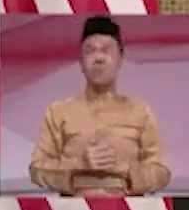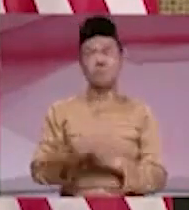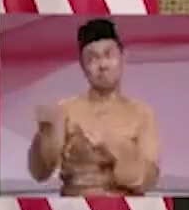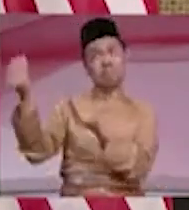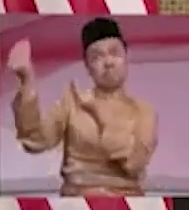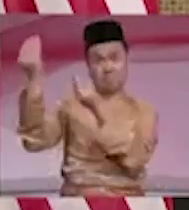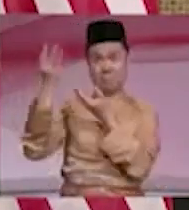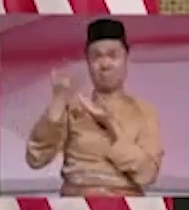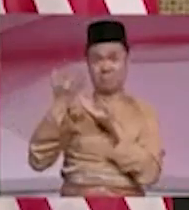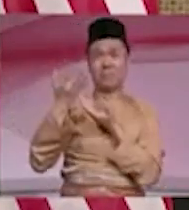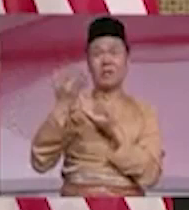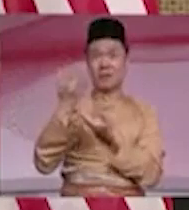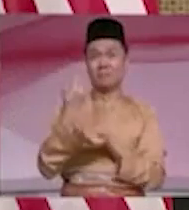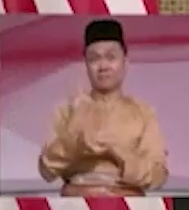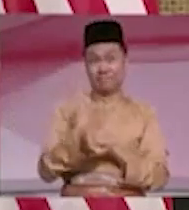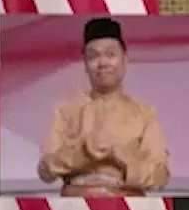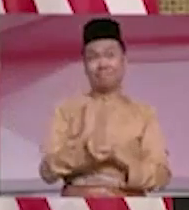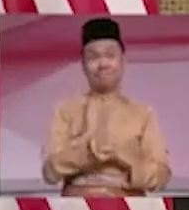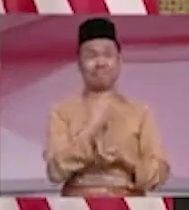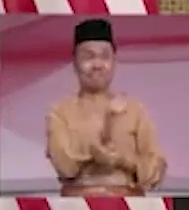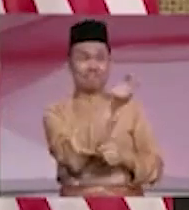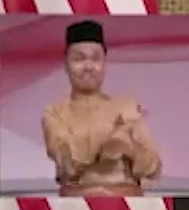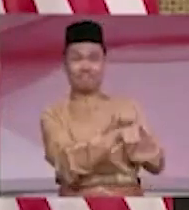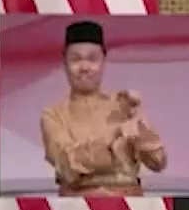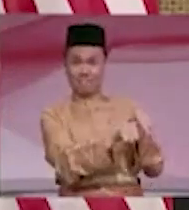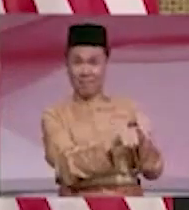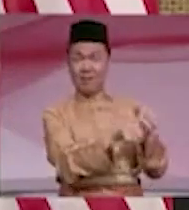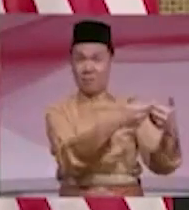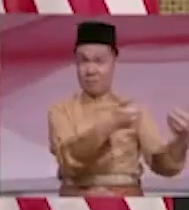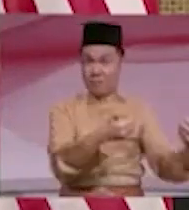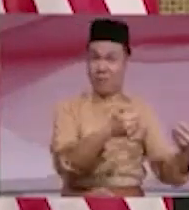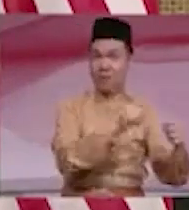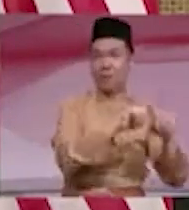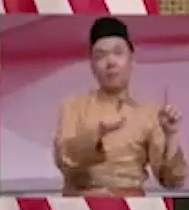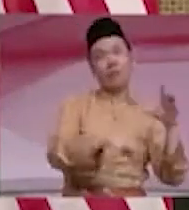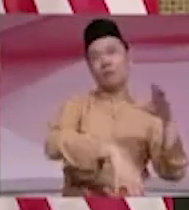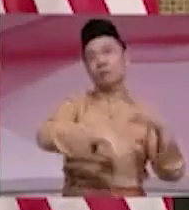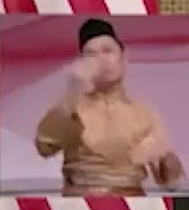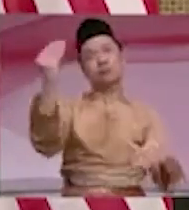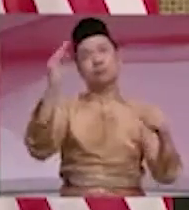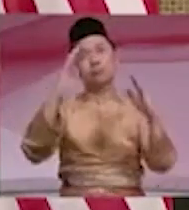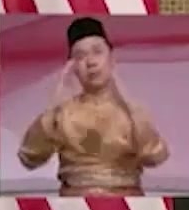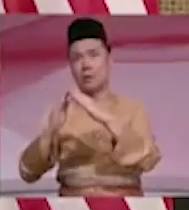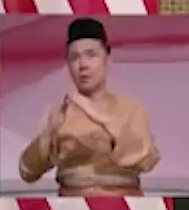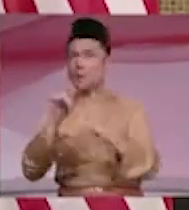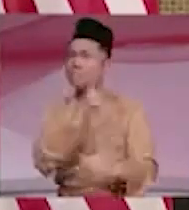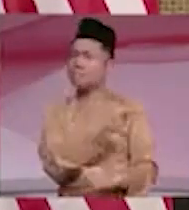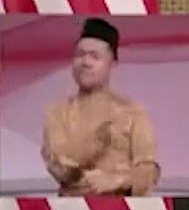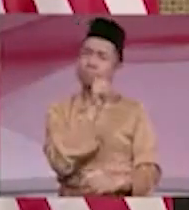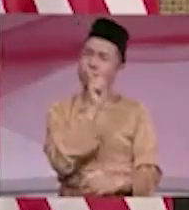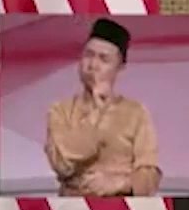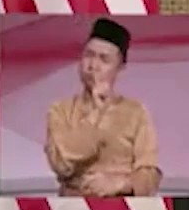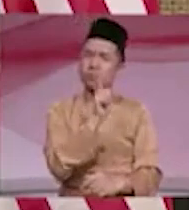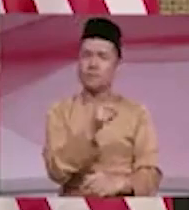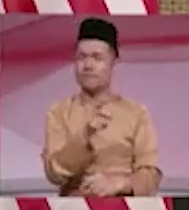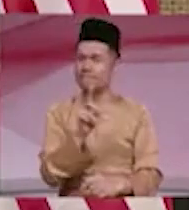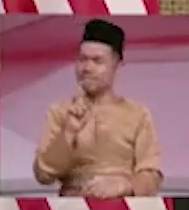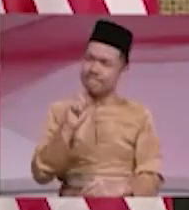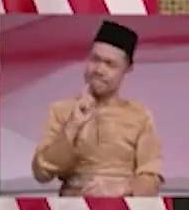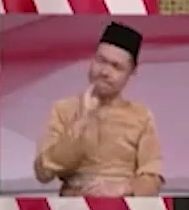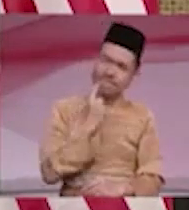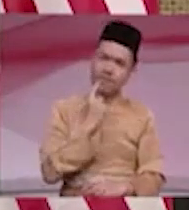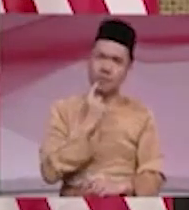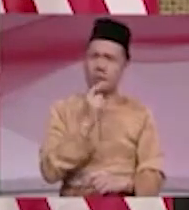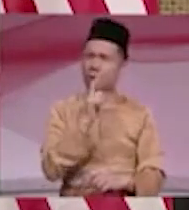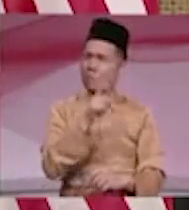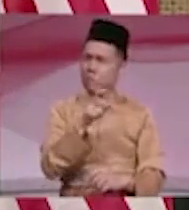yang sedang menjalani korentin di rumah keluar depan rumah ini satu kesalahan berat tindakan tegas